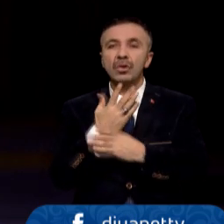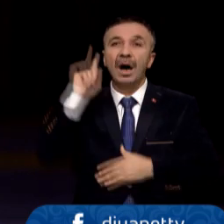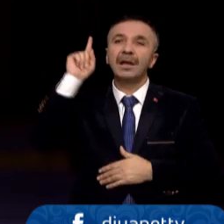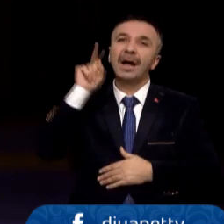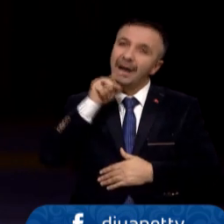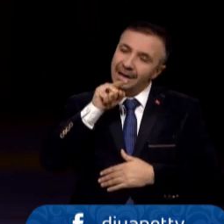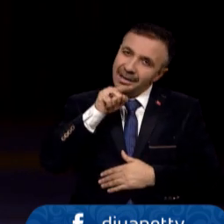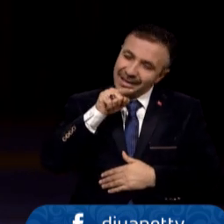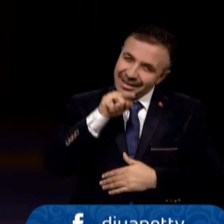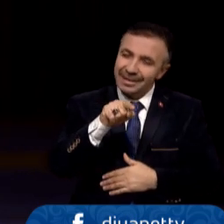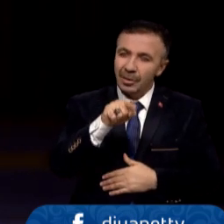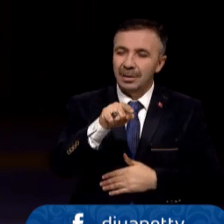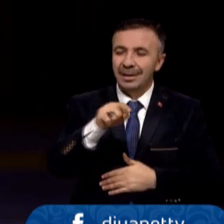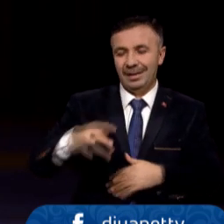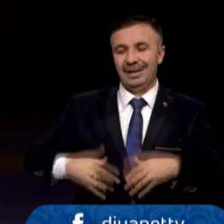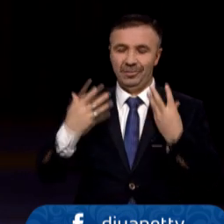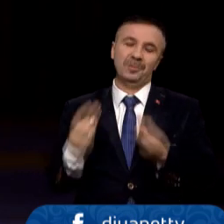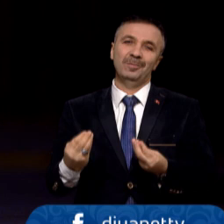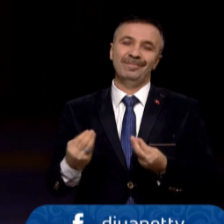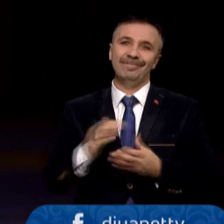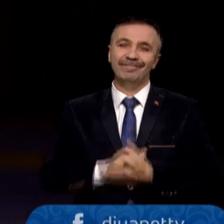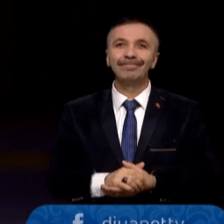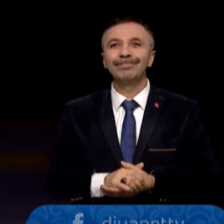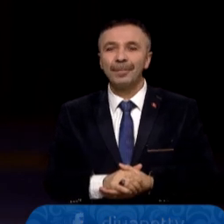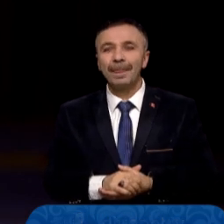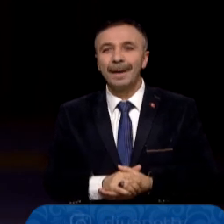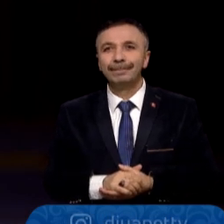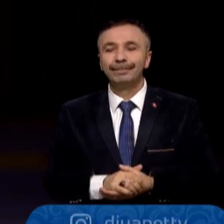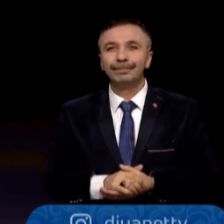meydana yatırıyor Allah kendisinden razı olsun